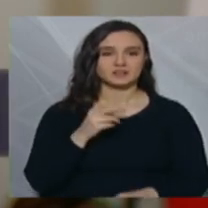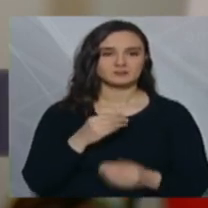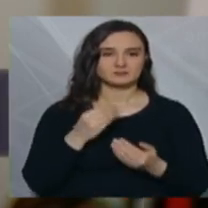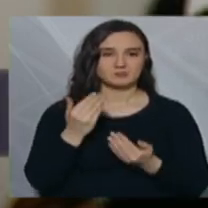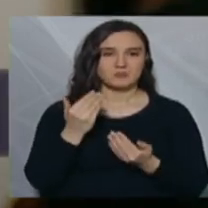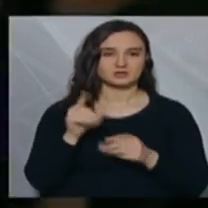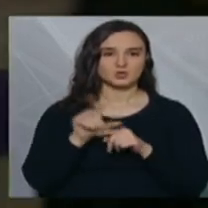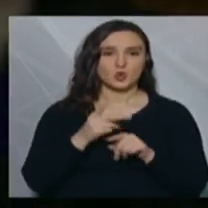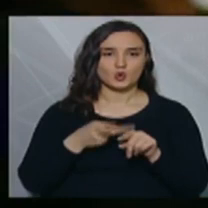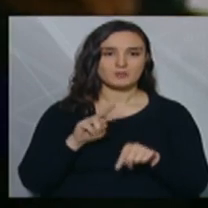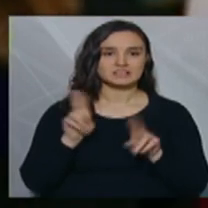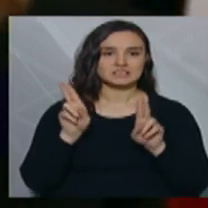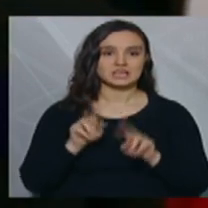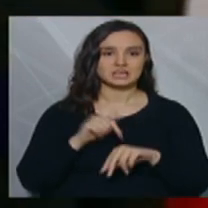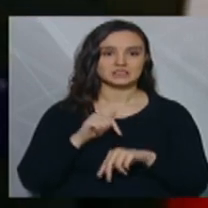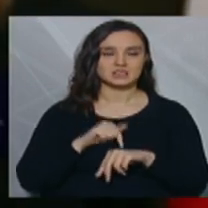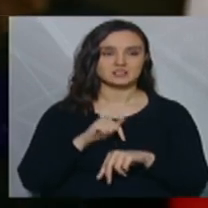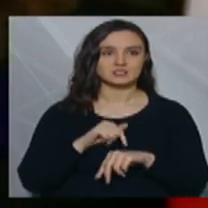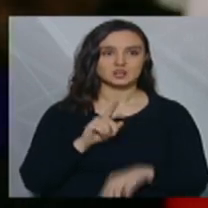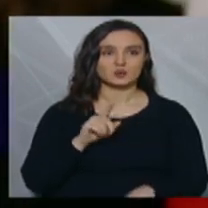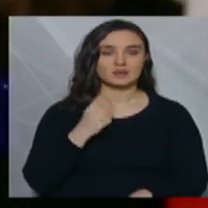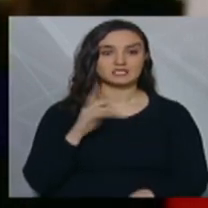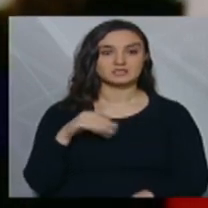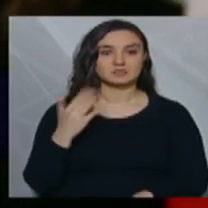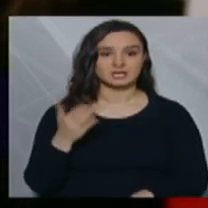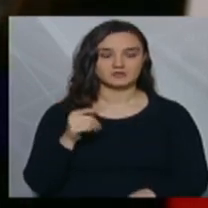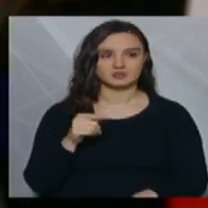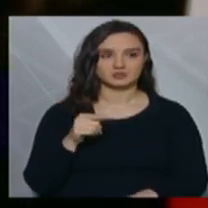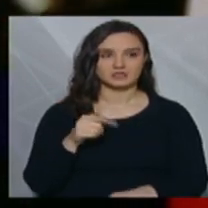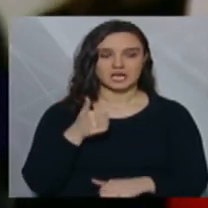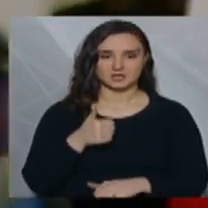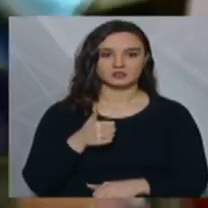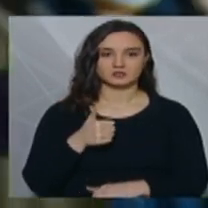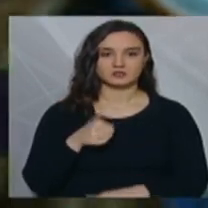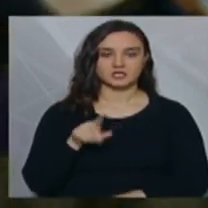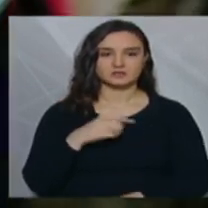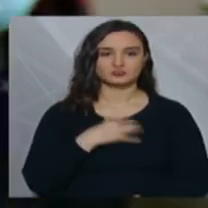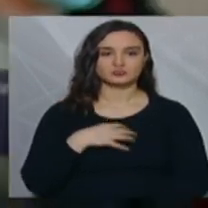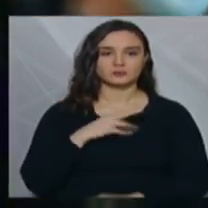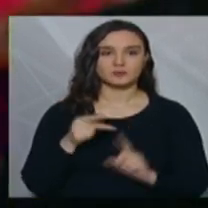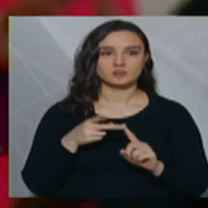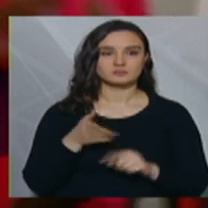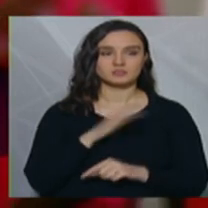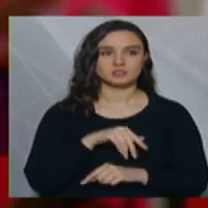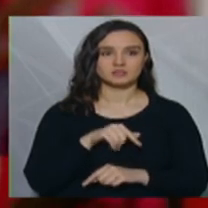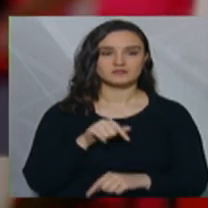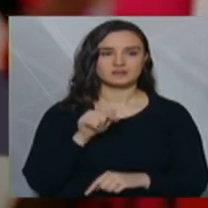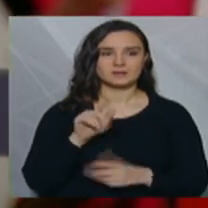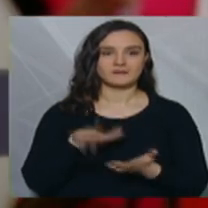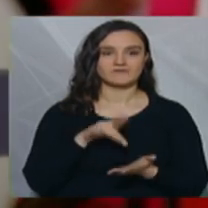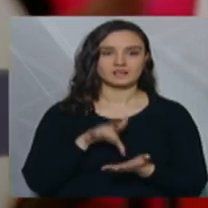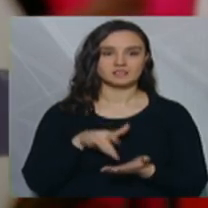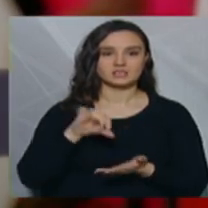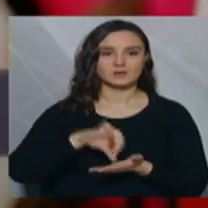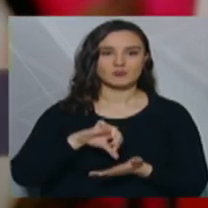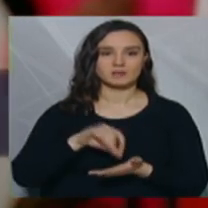და ორმაგი სტანდარტის გაცდა გიჩნდება, რომ ერთის მხრივ დეკლარირებს, რომ კარგია ეს დირექტივები და მეორეს მხრივ იმ ქვეყნის